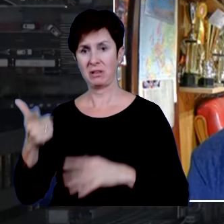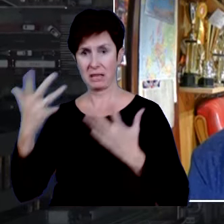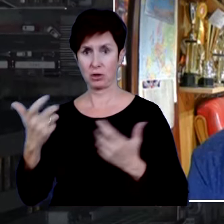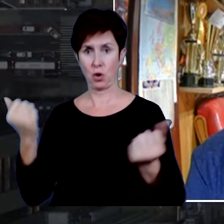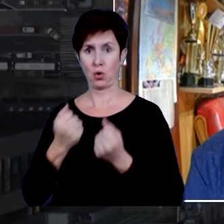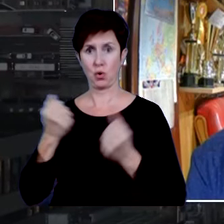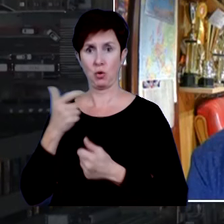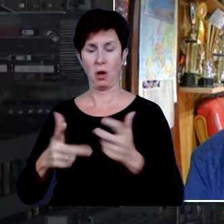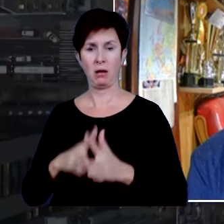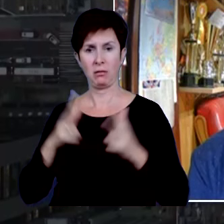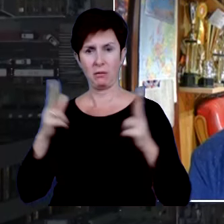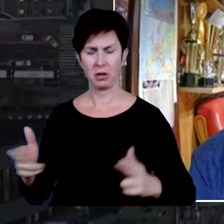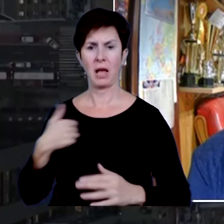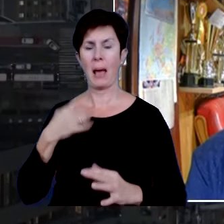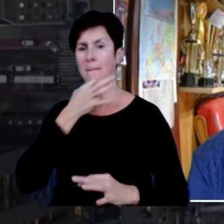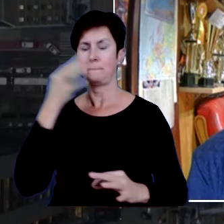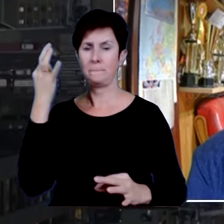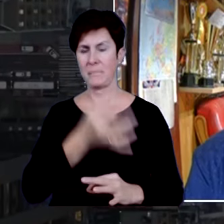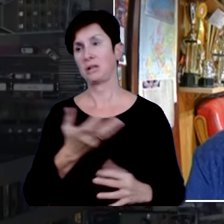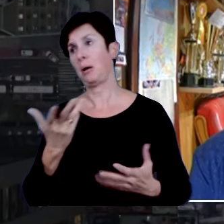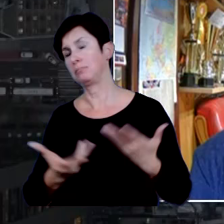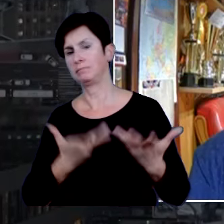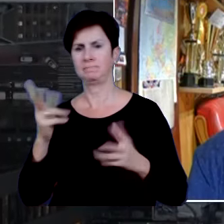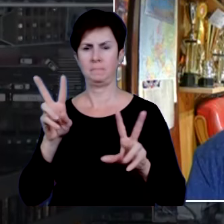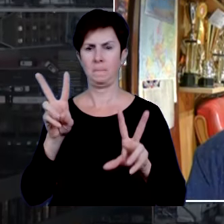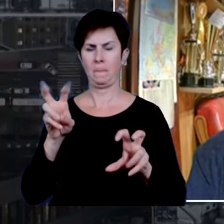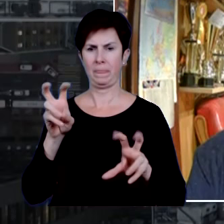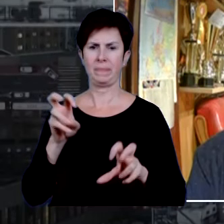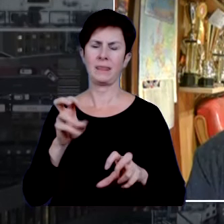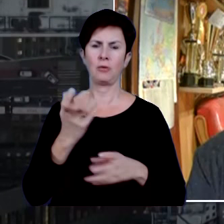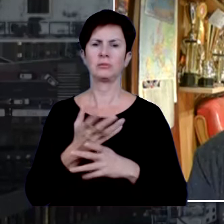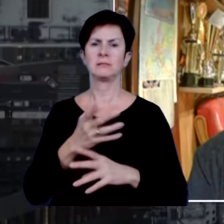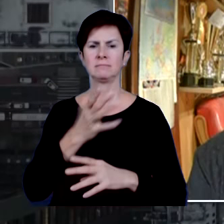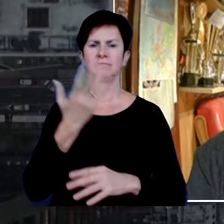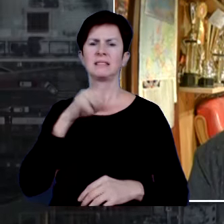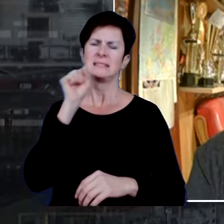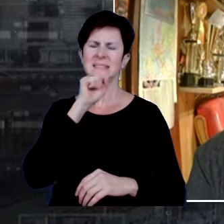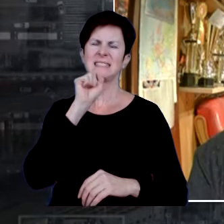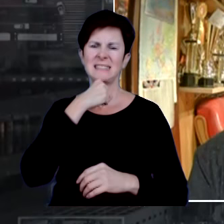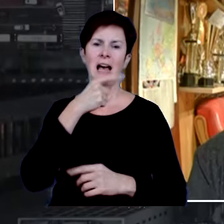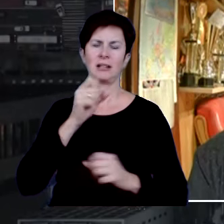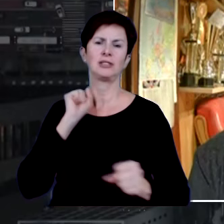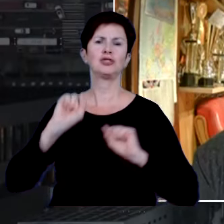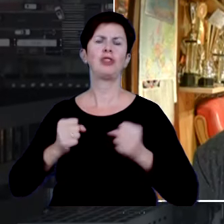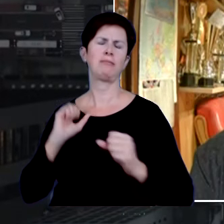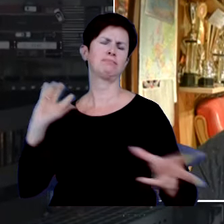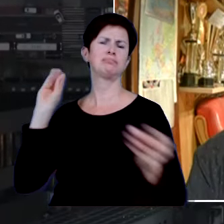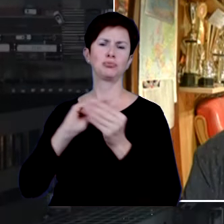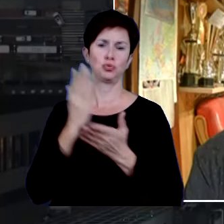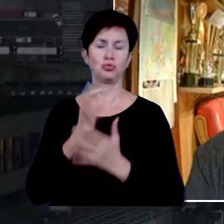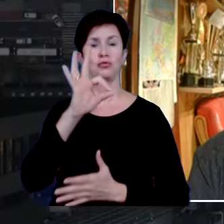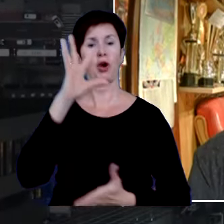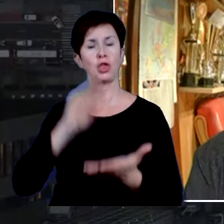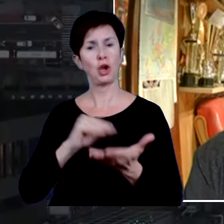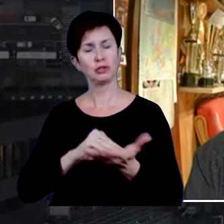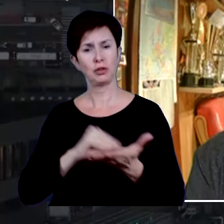pytam pana jako, powiedzmy w cudzysłowie, starego działacza PSL-u, czy pana doświadczonym okiem jest jakakolwiek